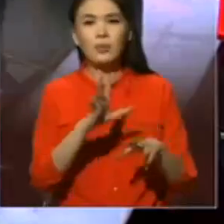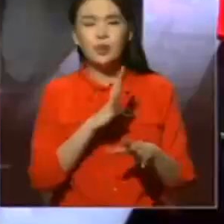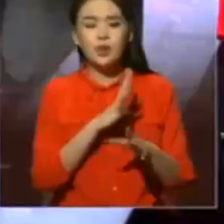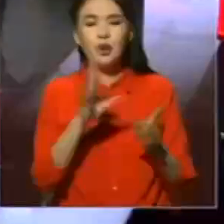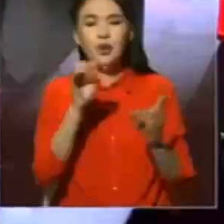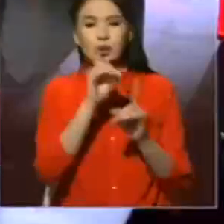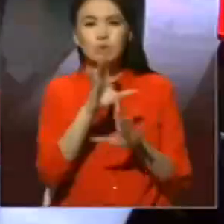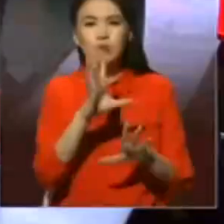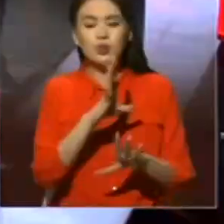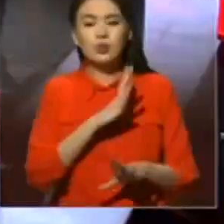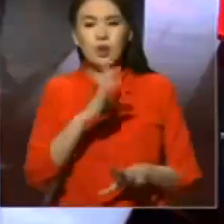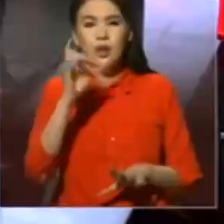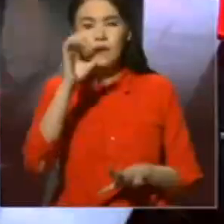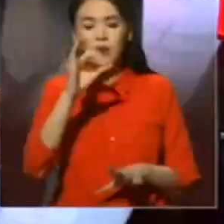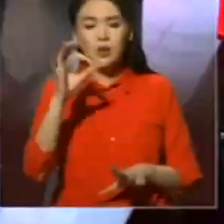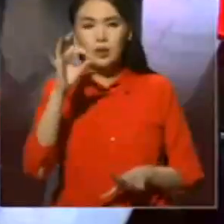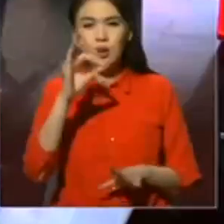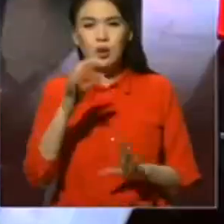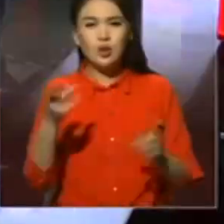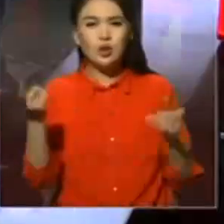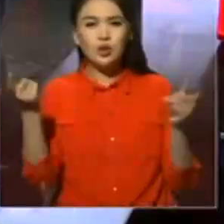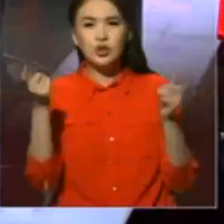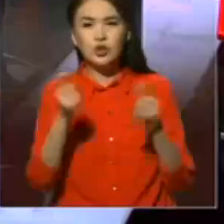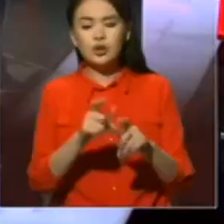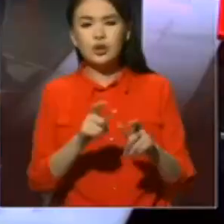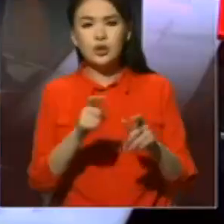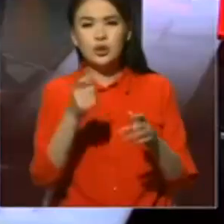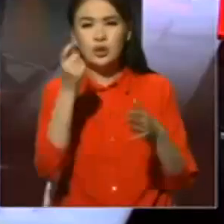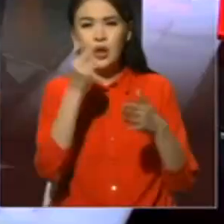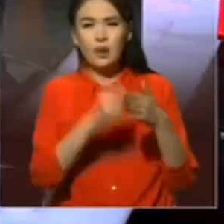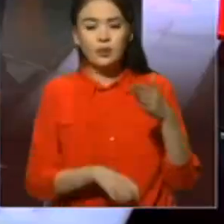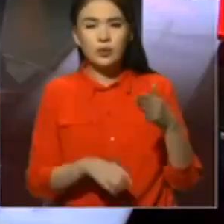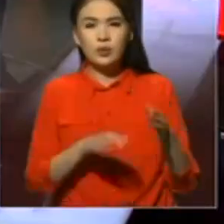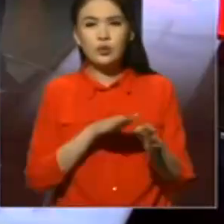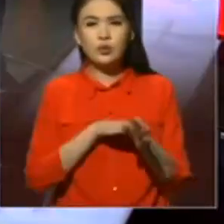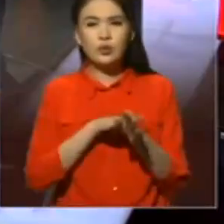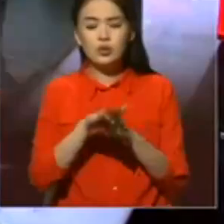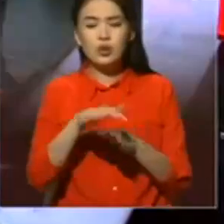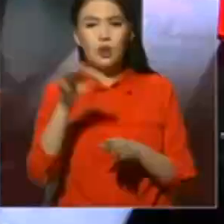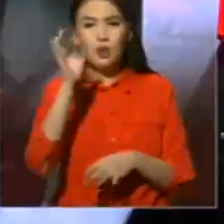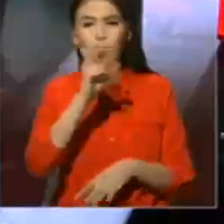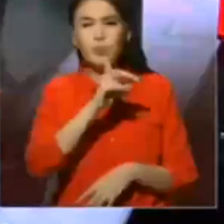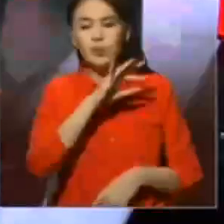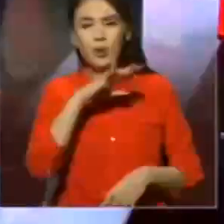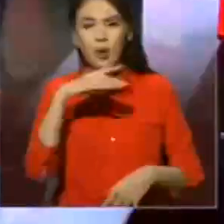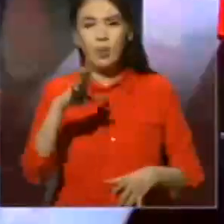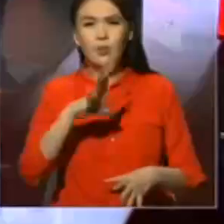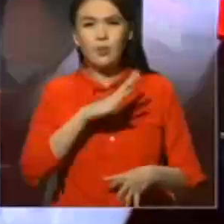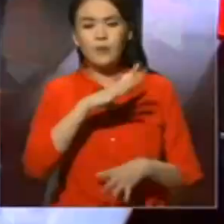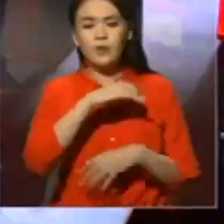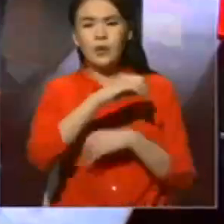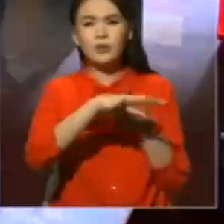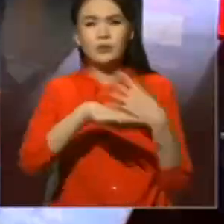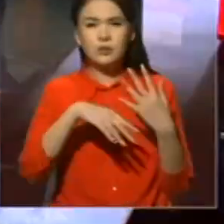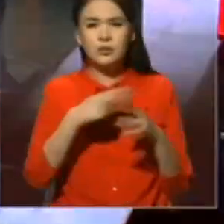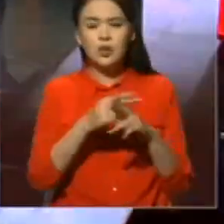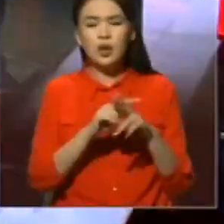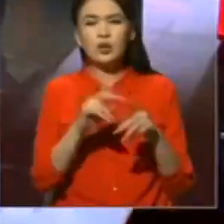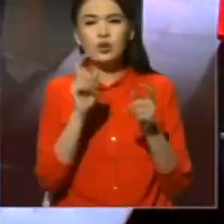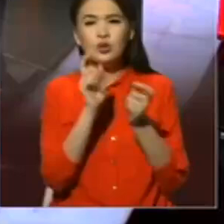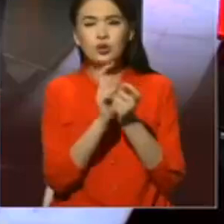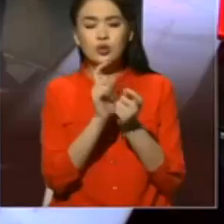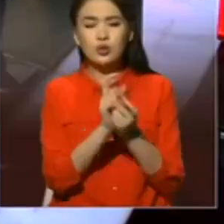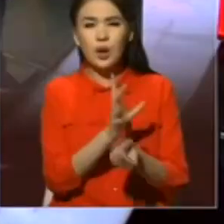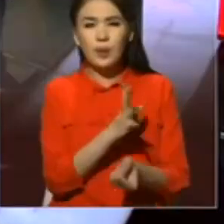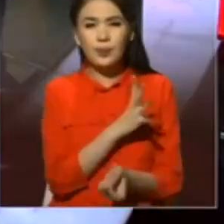жағдайда бір этнос өкіліне түгелдей жабыла салуы, былай қарасаңыз үлкен көп жағдайда дау қалып келіп жатады, мысалға араздық қалып келіп